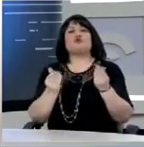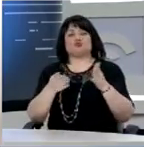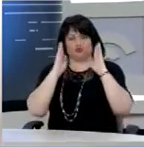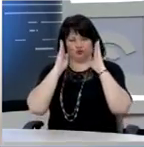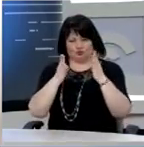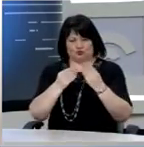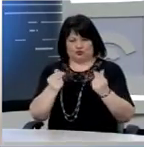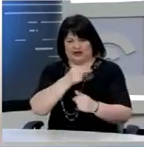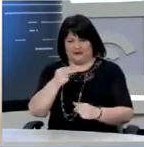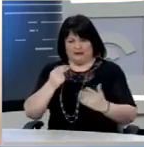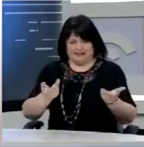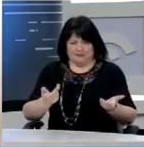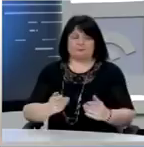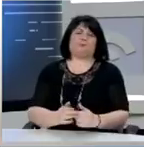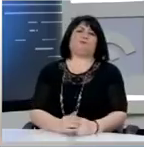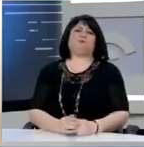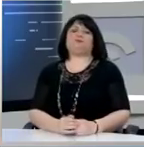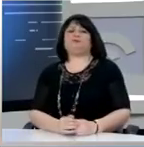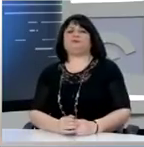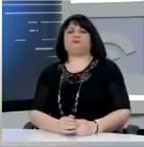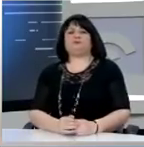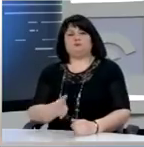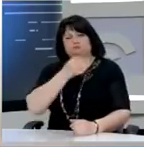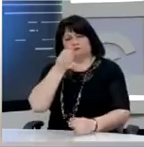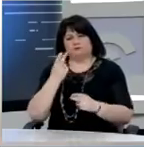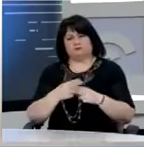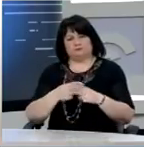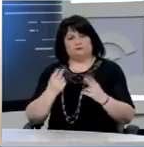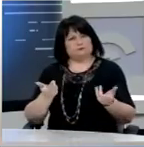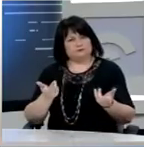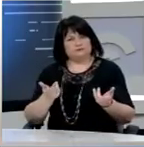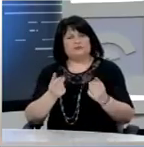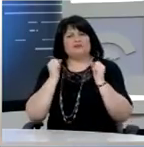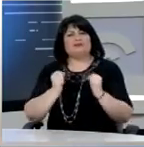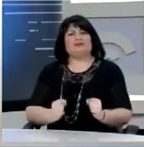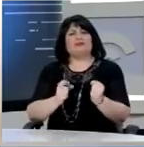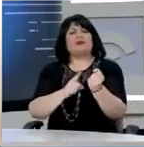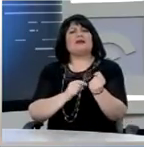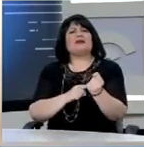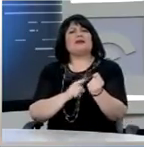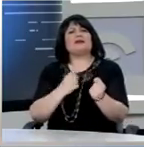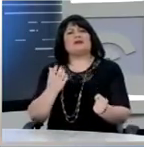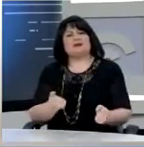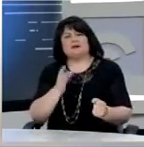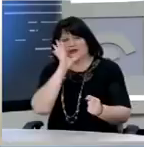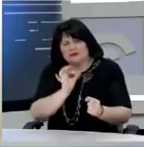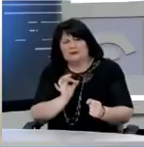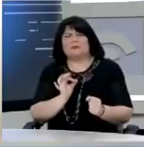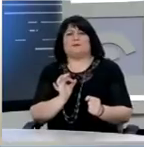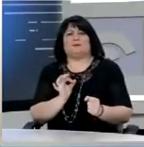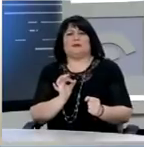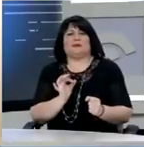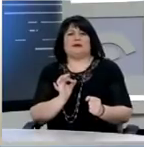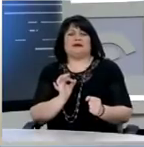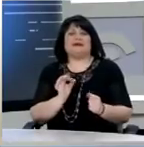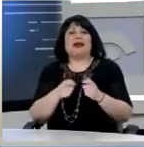τώρα, για να επισημάνω τα βασικά χαρακτηριστικά που έχουν, τα πραγματικά χαρακτηριστικά που